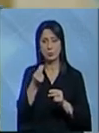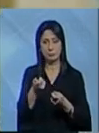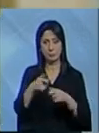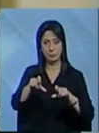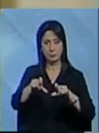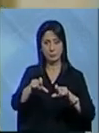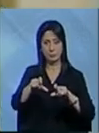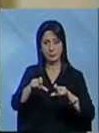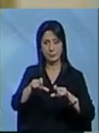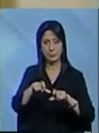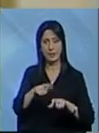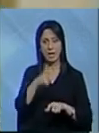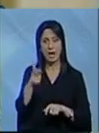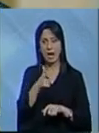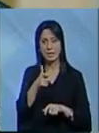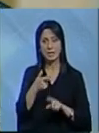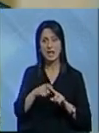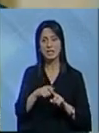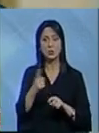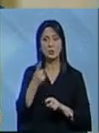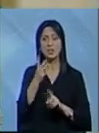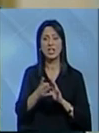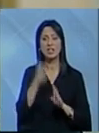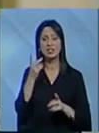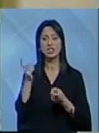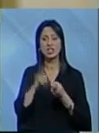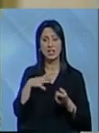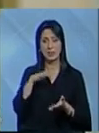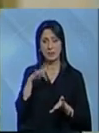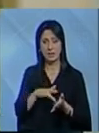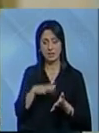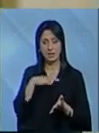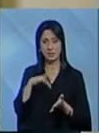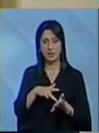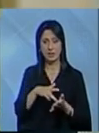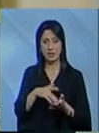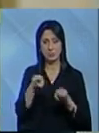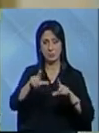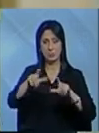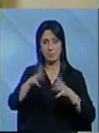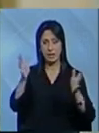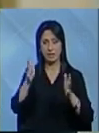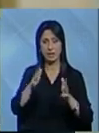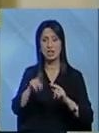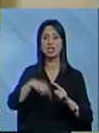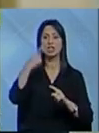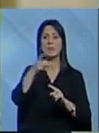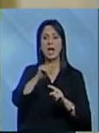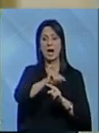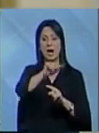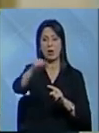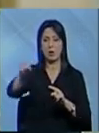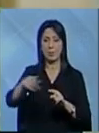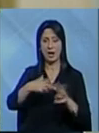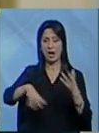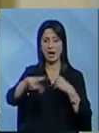ტარიფების ზრდას გაზზე. ეს უპირველეს ყოვლისა შეეხება თბილისში გაიზრდება ყველაზე მეტად და შემდგომში რეგიონებს.